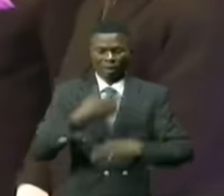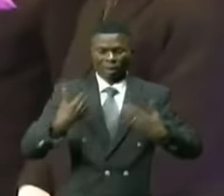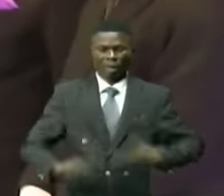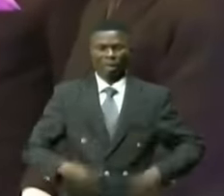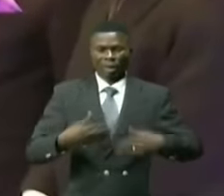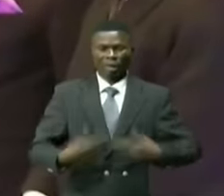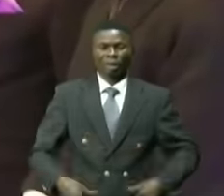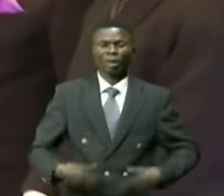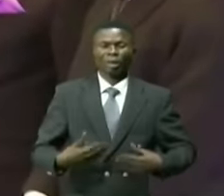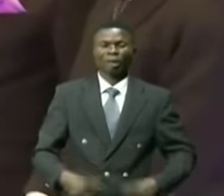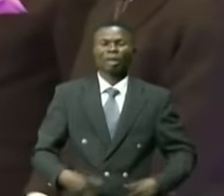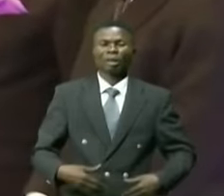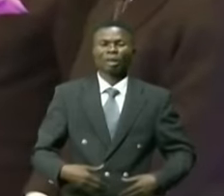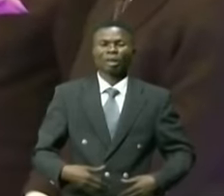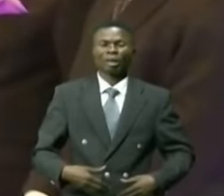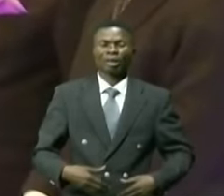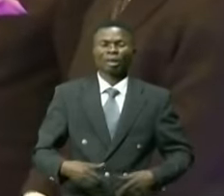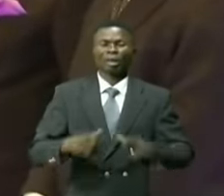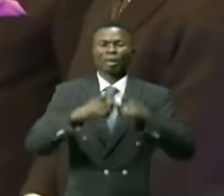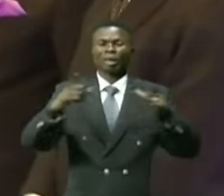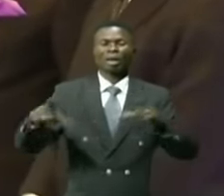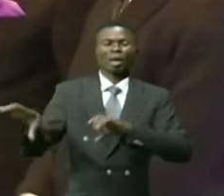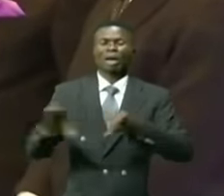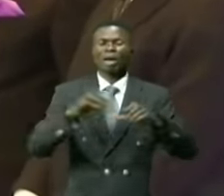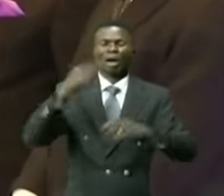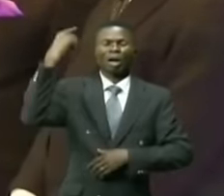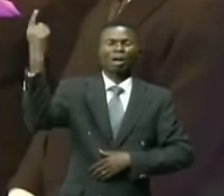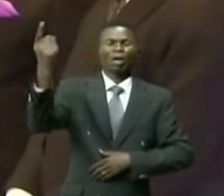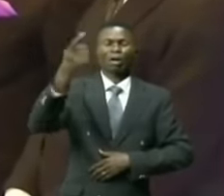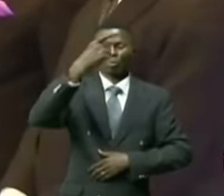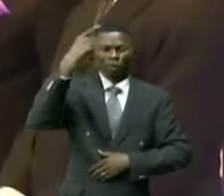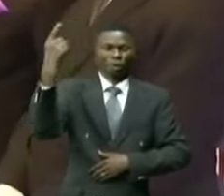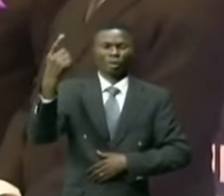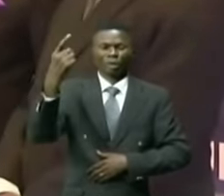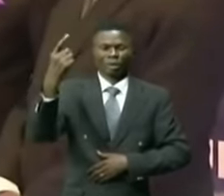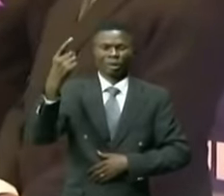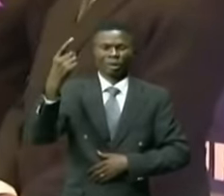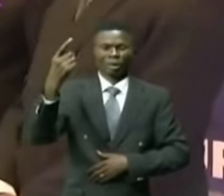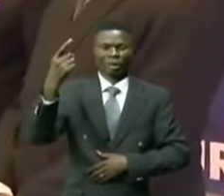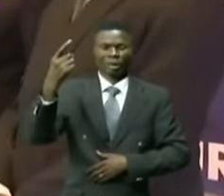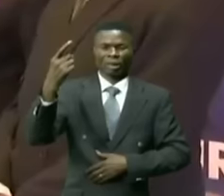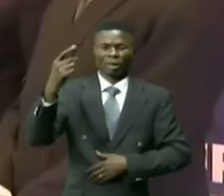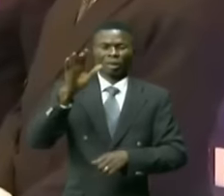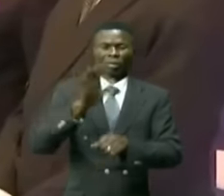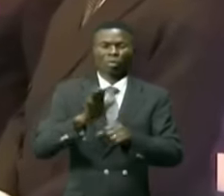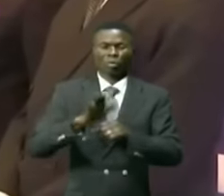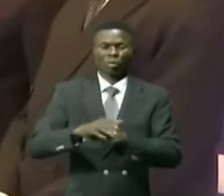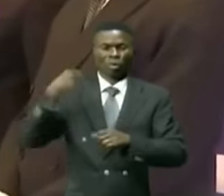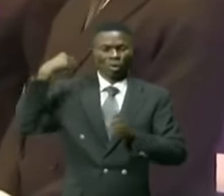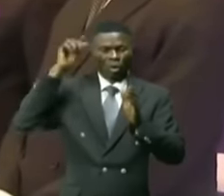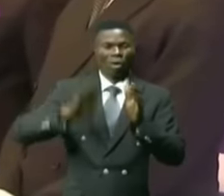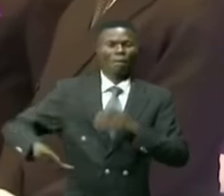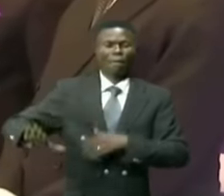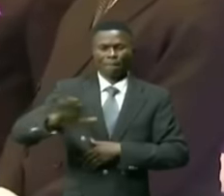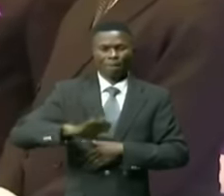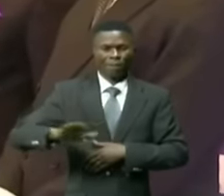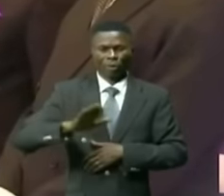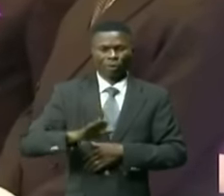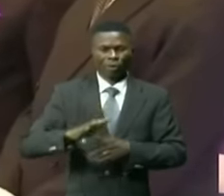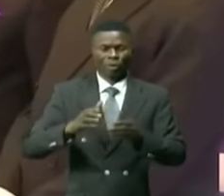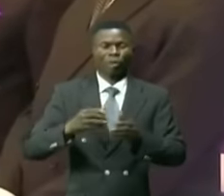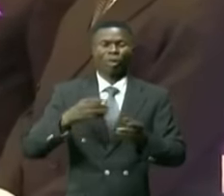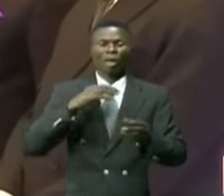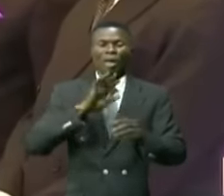célébrer ce grand événement mondial. Et les différents gouvernements s'y sont